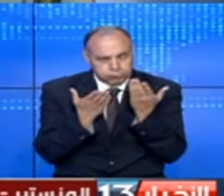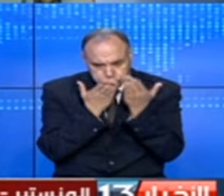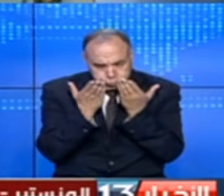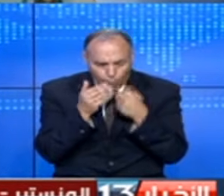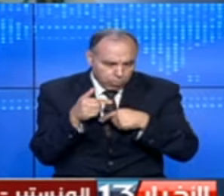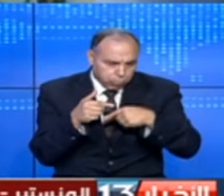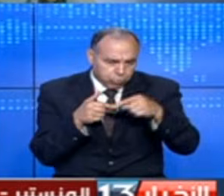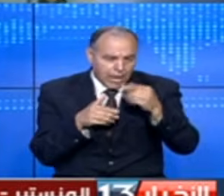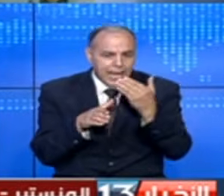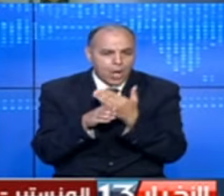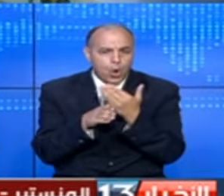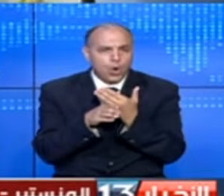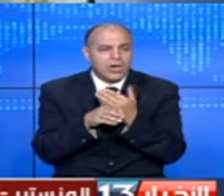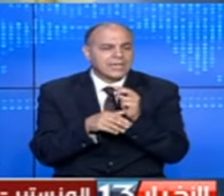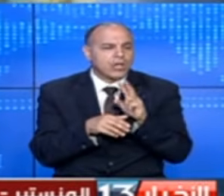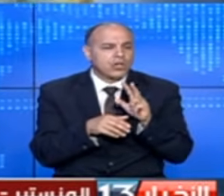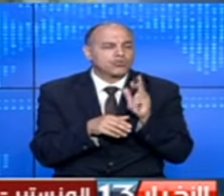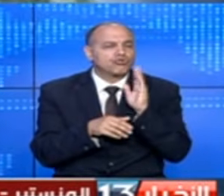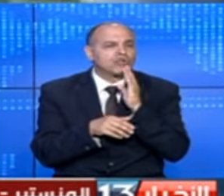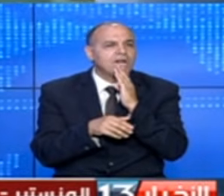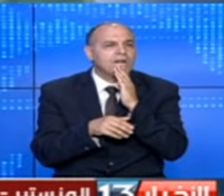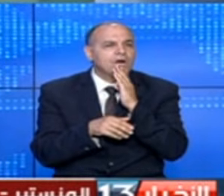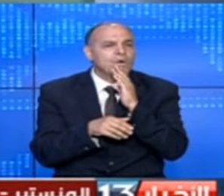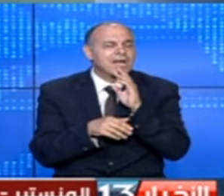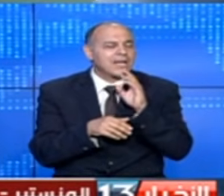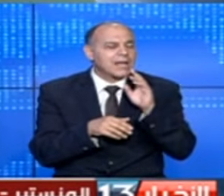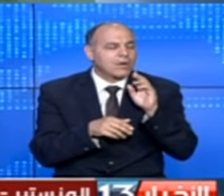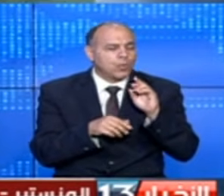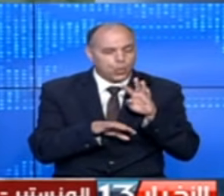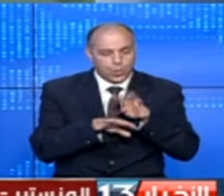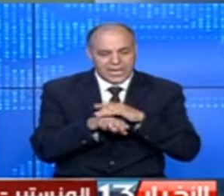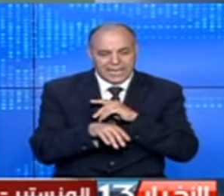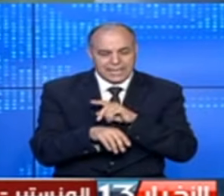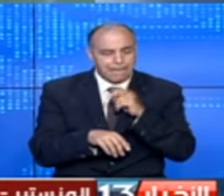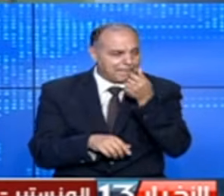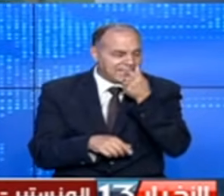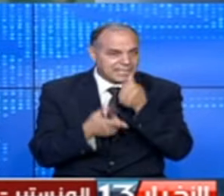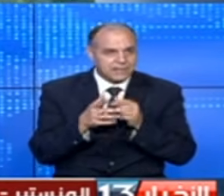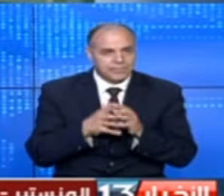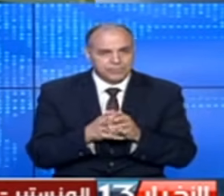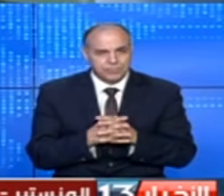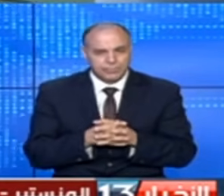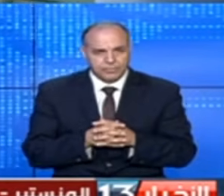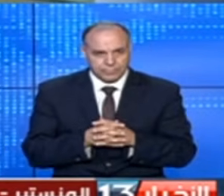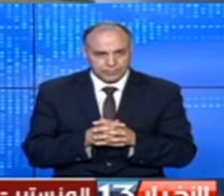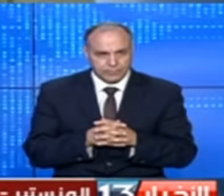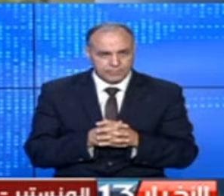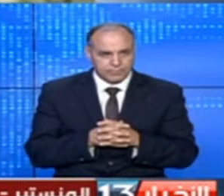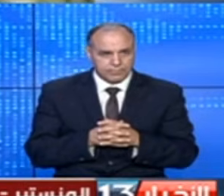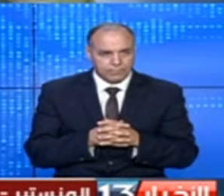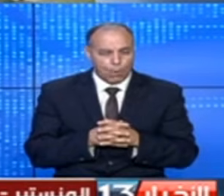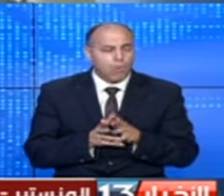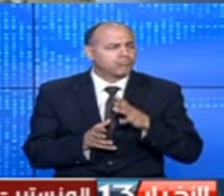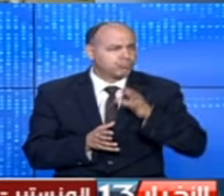تعليمه بمدرسة 23 جانفي بيتبولبا من ولاية المنستير. يميل للعلوم، هو عنده ميل